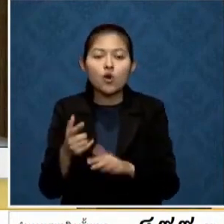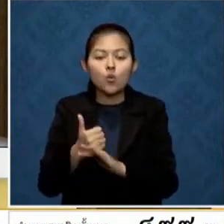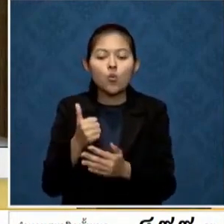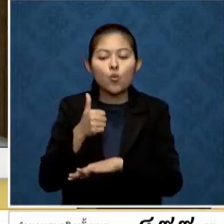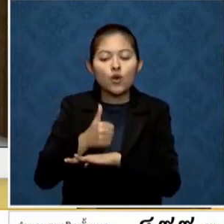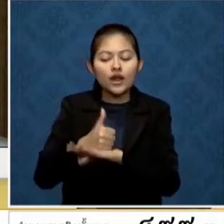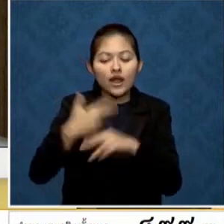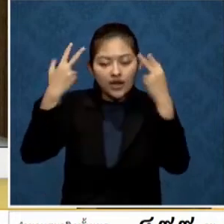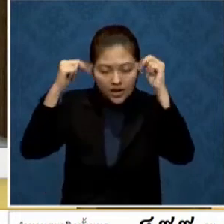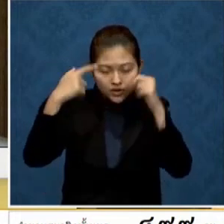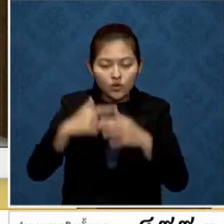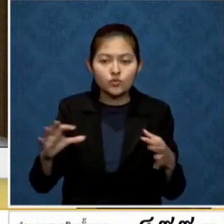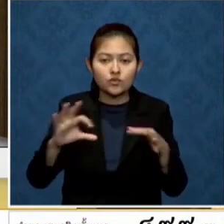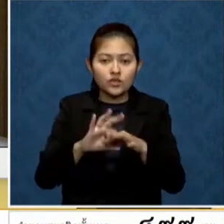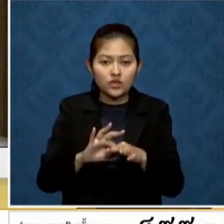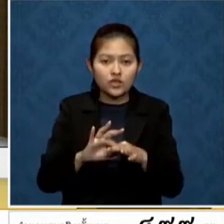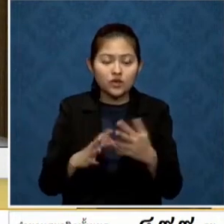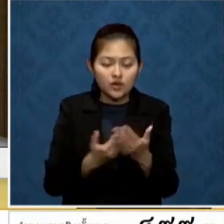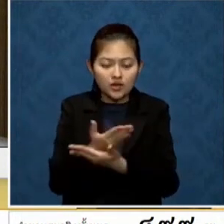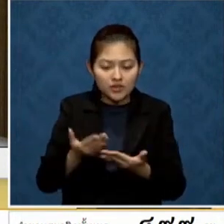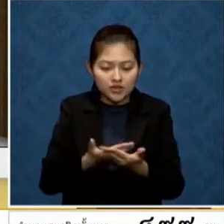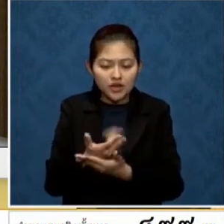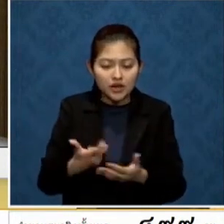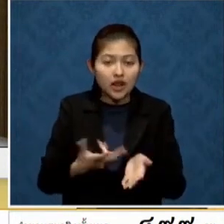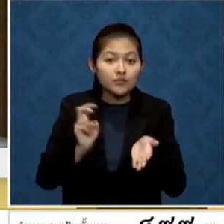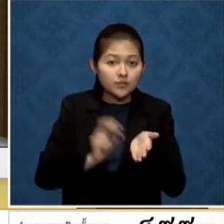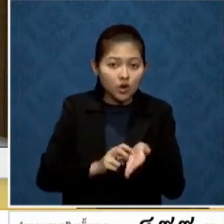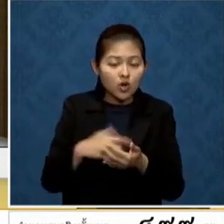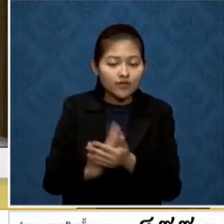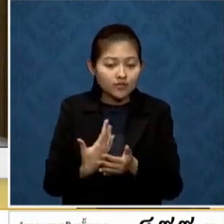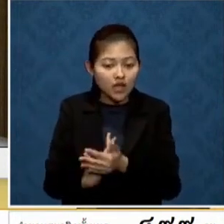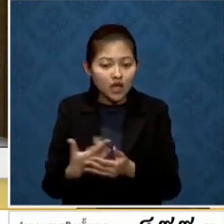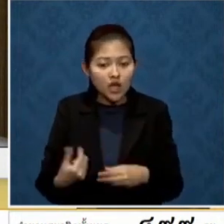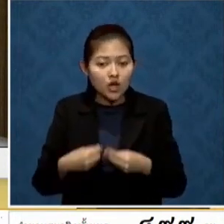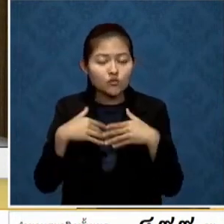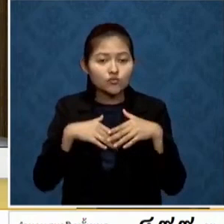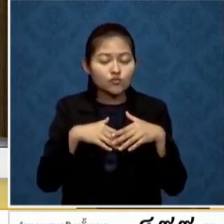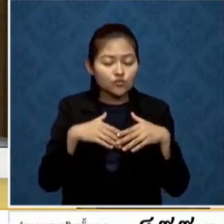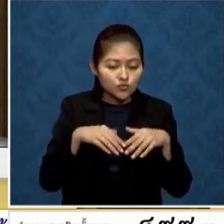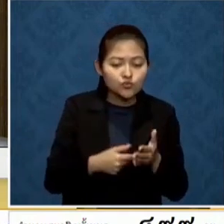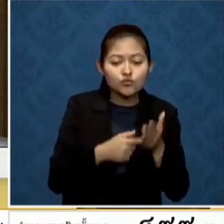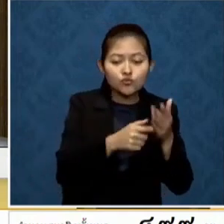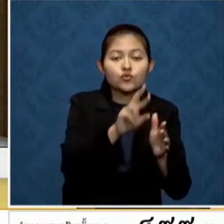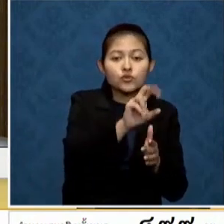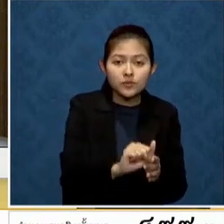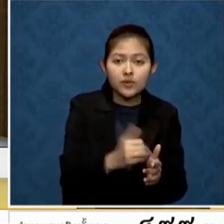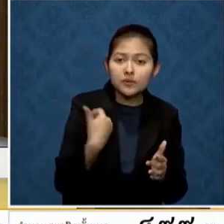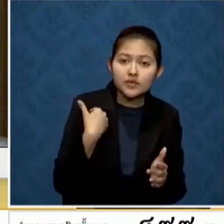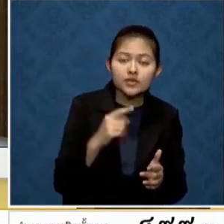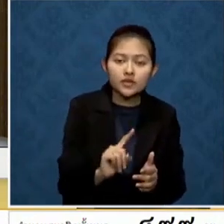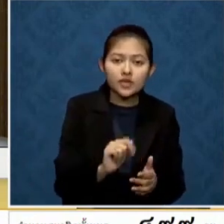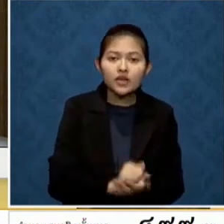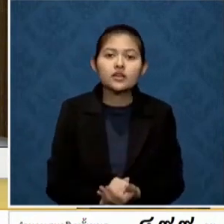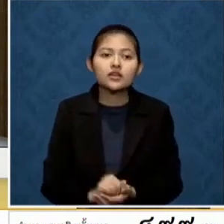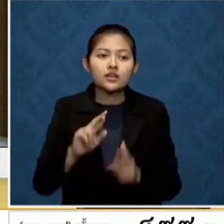บริหารหรือนายกนั้นมีส่วนเกี่ยวข้องในการพิจารณาก่อนว่าจะรับรองร่างที่เกี่ยวกับการเงินเข้าสู่สภาหรือไม่นั้นขีดเส้นใต้ 100ครั้งนะครับว่าร่างแก้